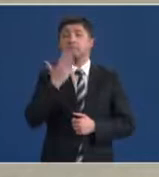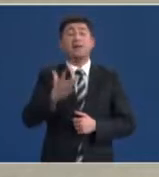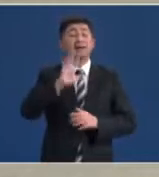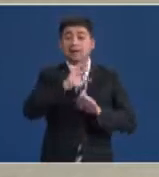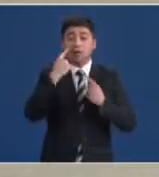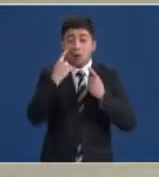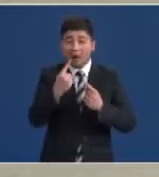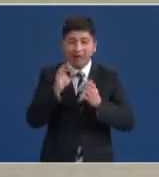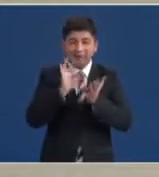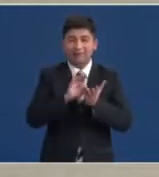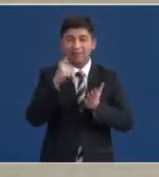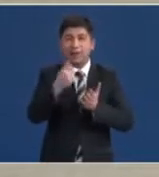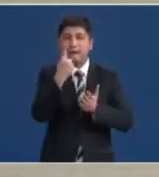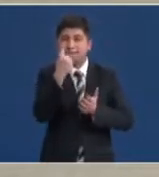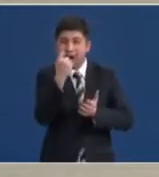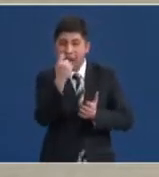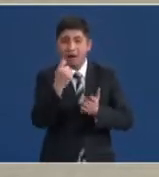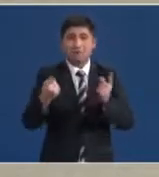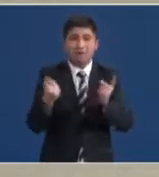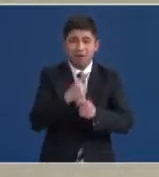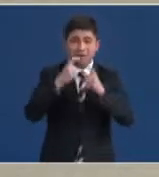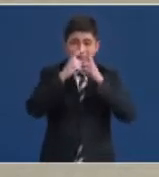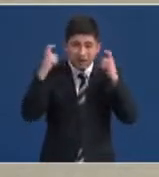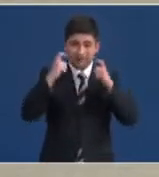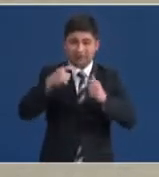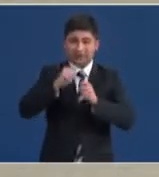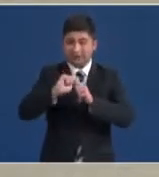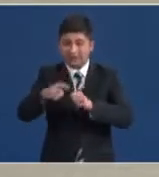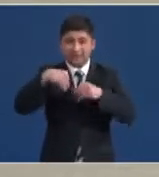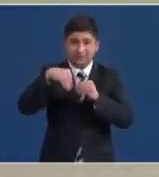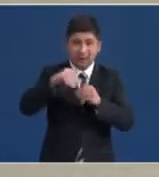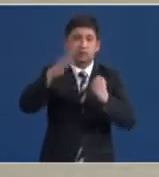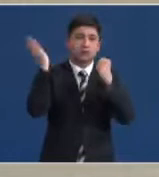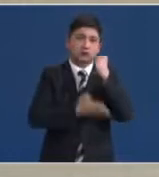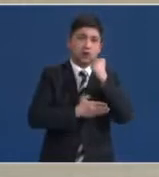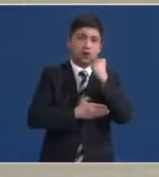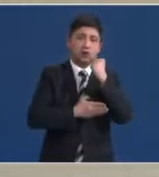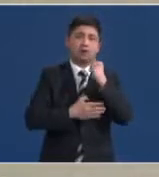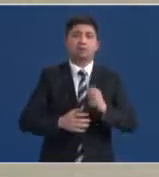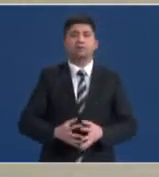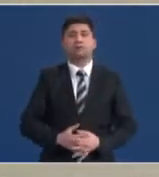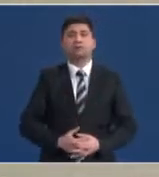kesinlikle parayla maske satışı yasaktır